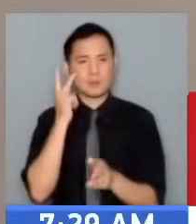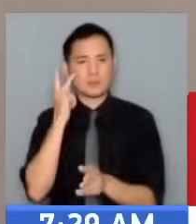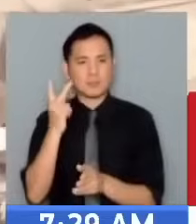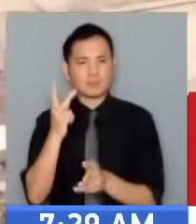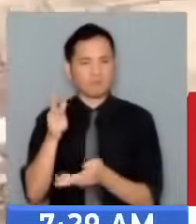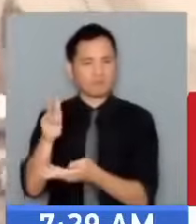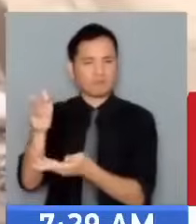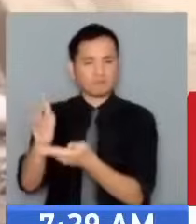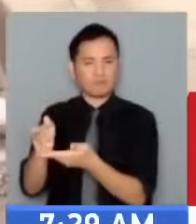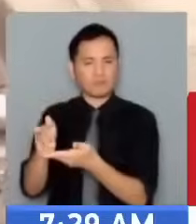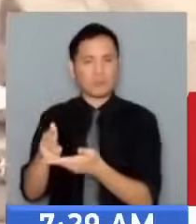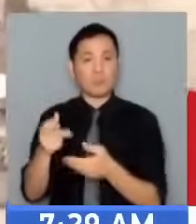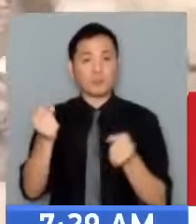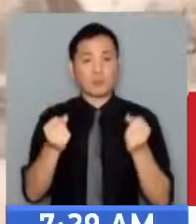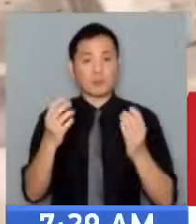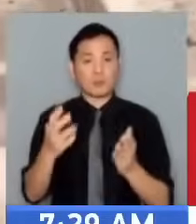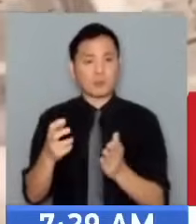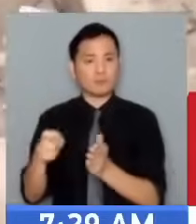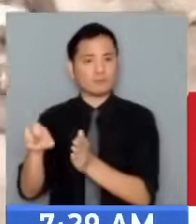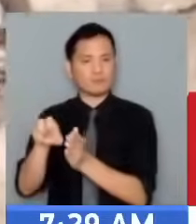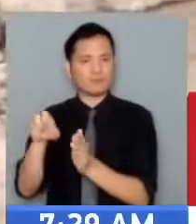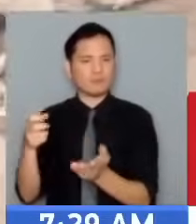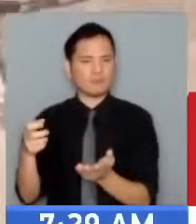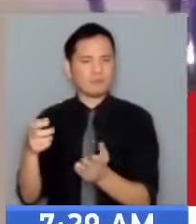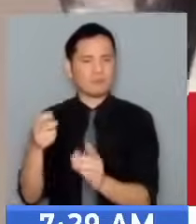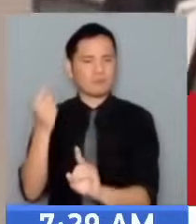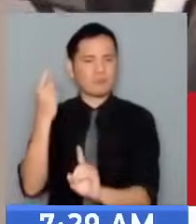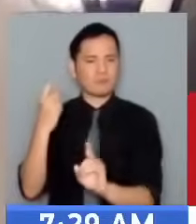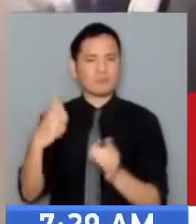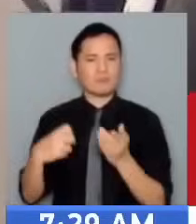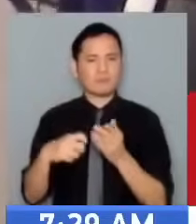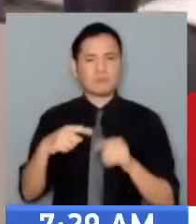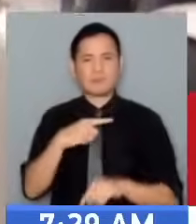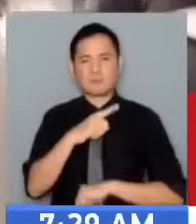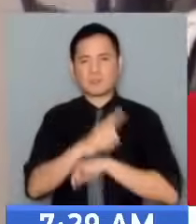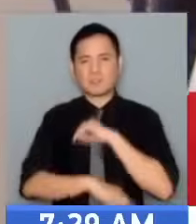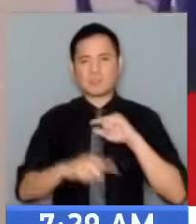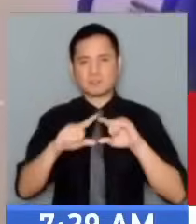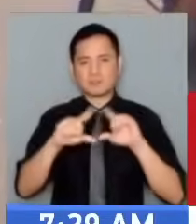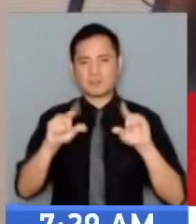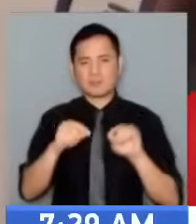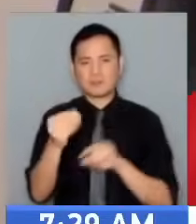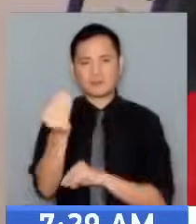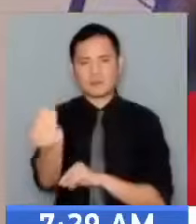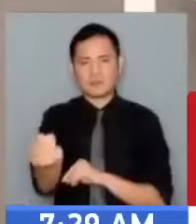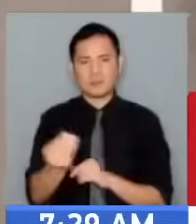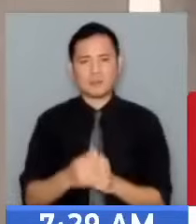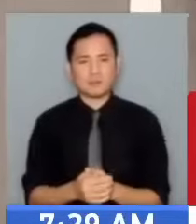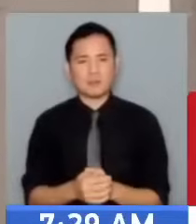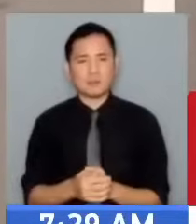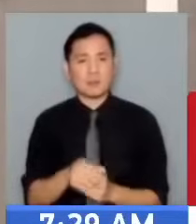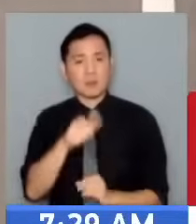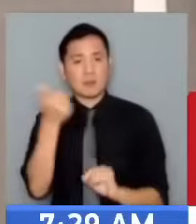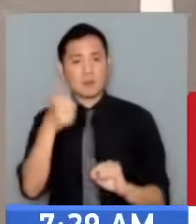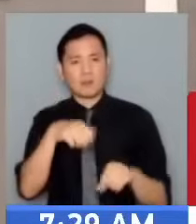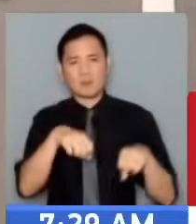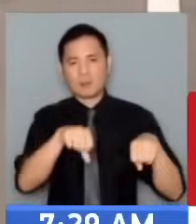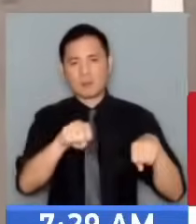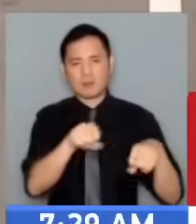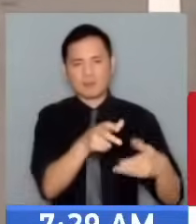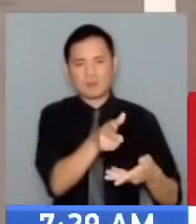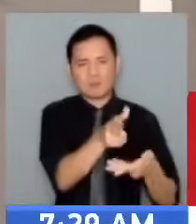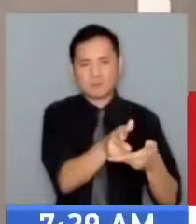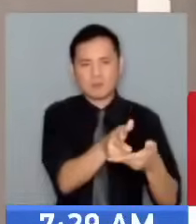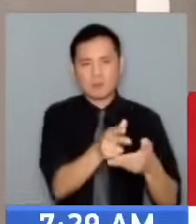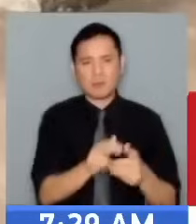driver kaya tinik kita na lang sila ang isang Rider sa bangketa rin nagparada ng motorsiklo pero kahit lumabas siya mula sa isang establisimento